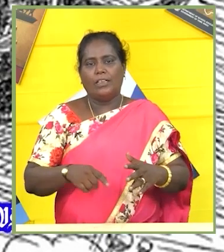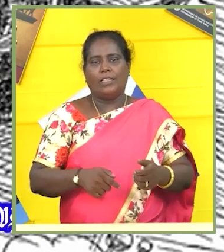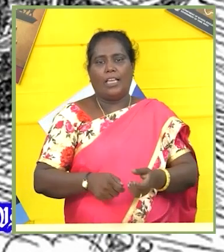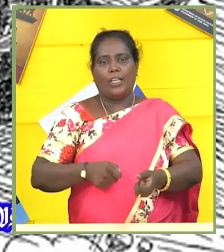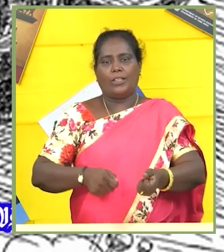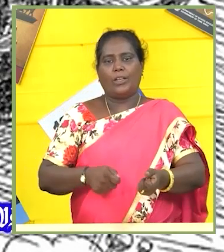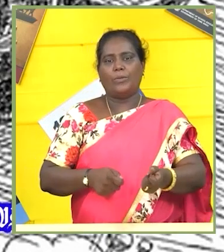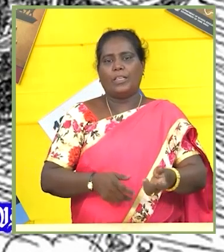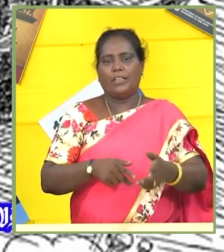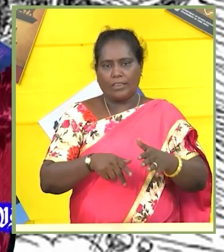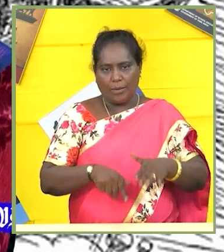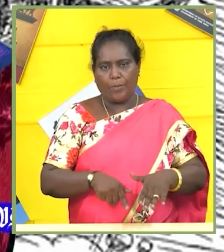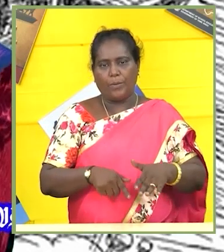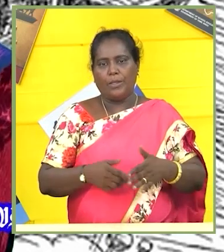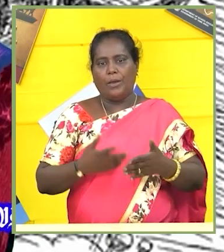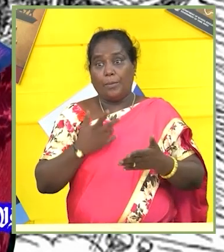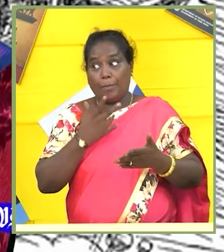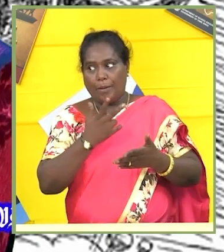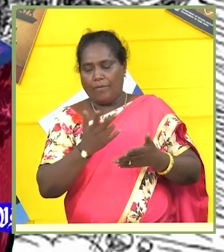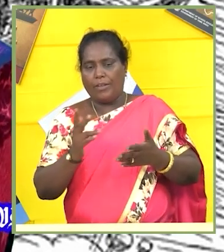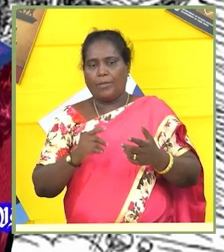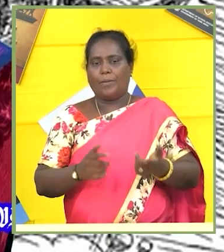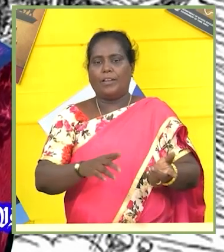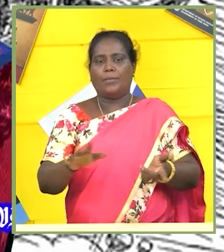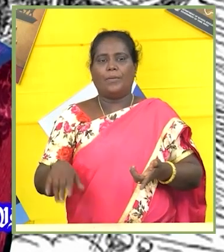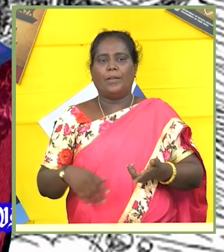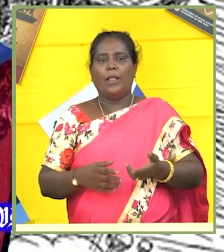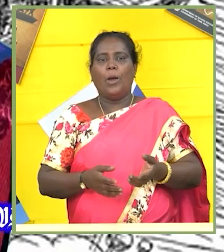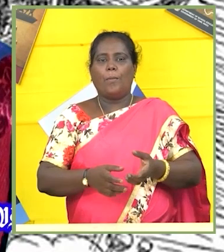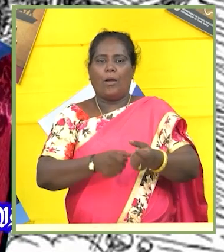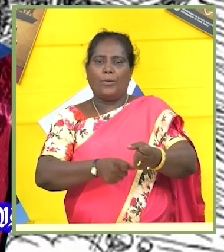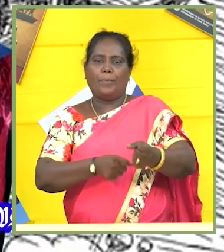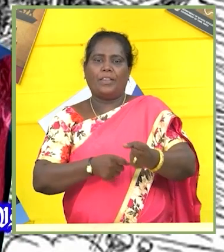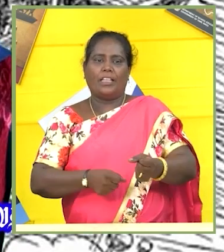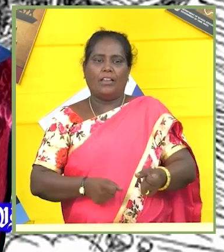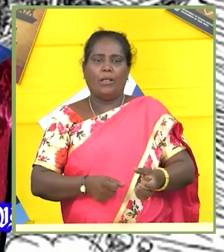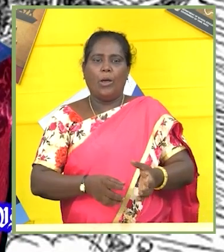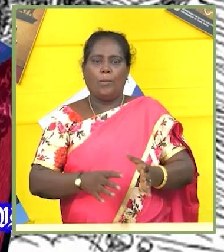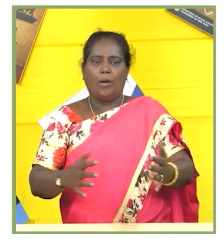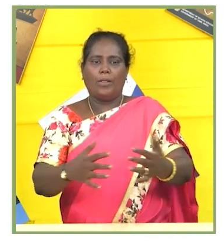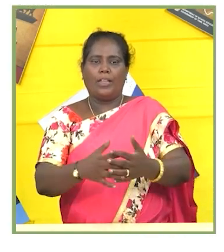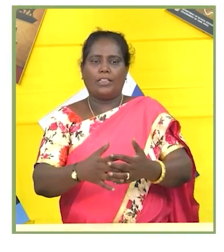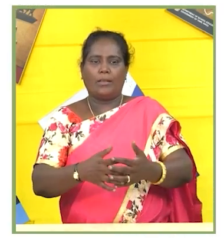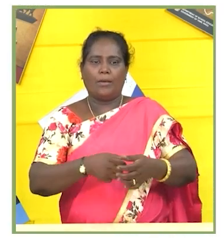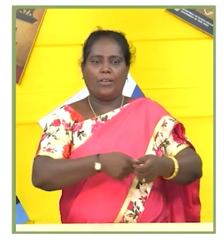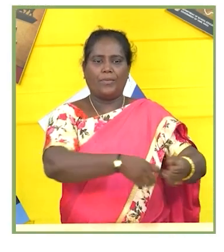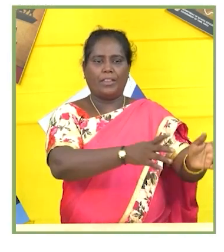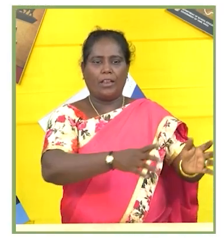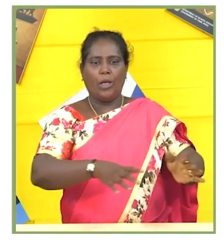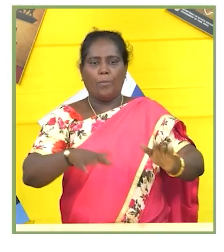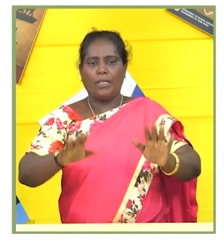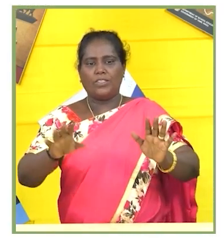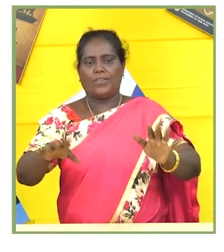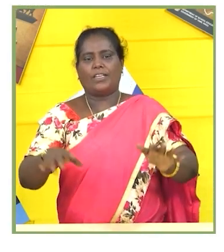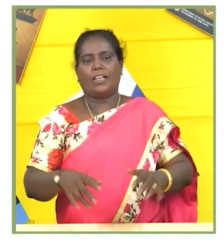அடையாளமாக நீட்சியடைந்துள்ளது. முல்லை நிலத்தில் நடைபெற்ற ஏறு தழுவுதல் தற்போது பல்வேறு பெயர்களில் வழங்கப்பட்டு வருகிறது. மாடு